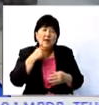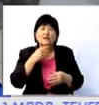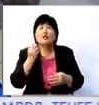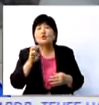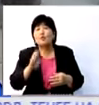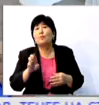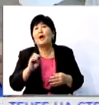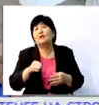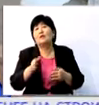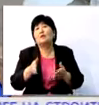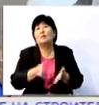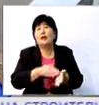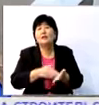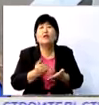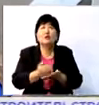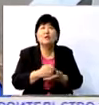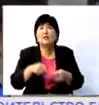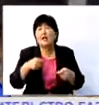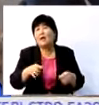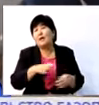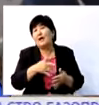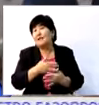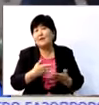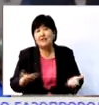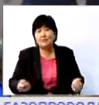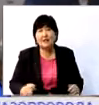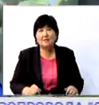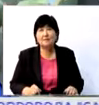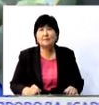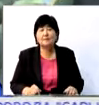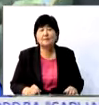масло. Все это также было представлено на ярмарке в богатом ассортименте.